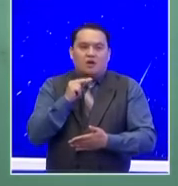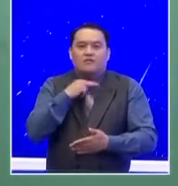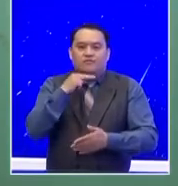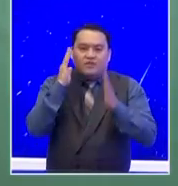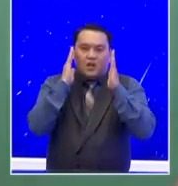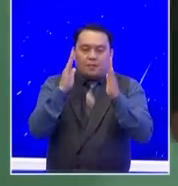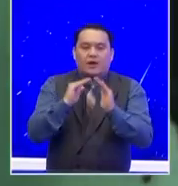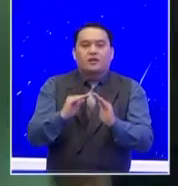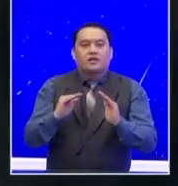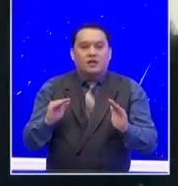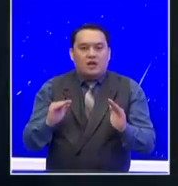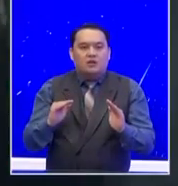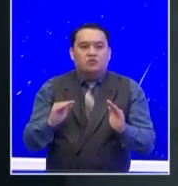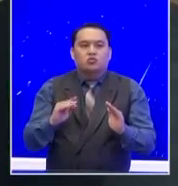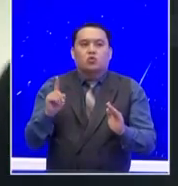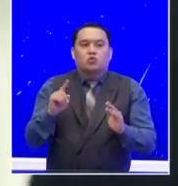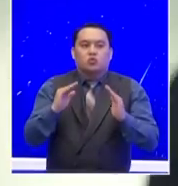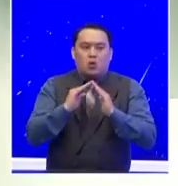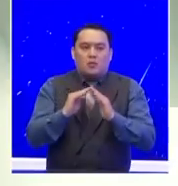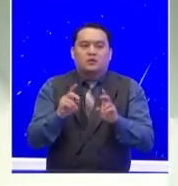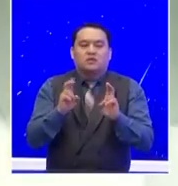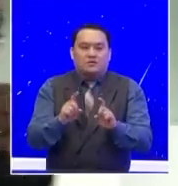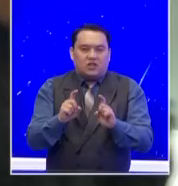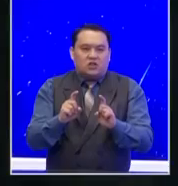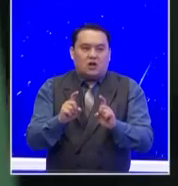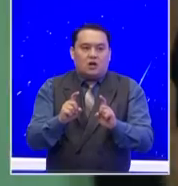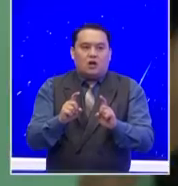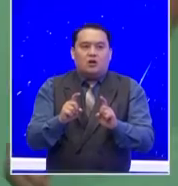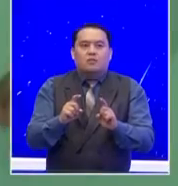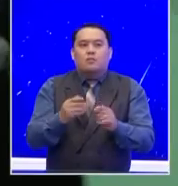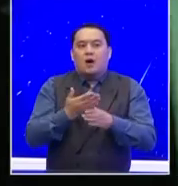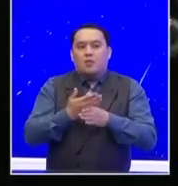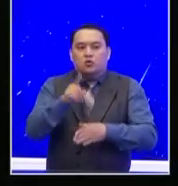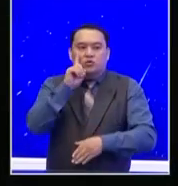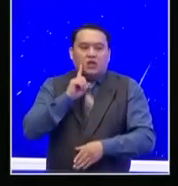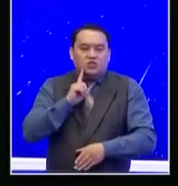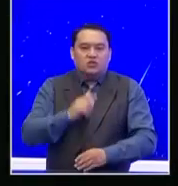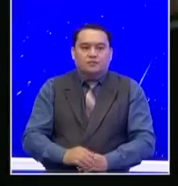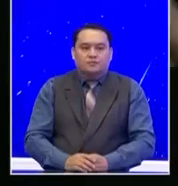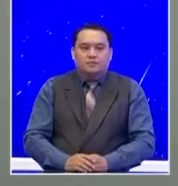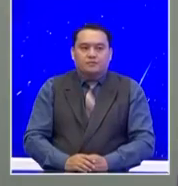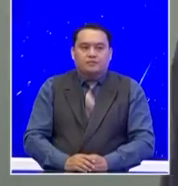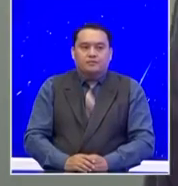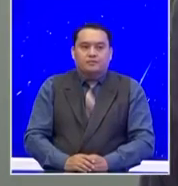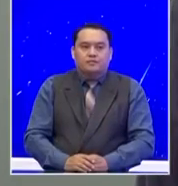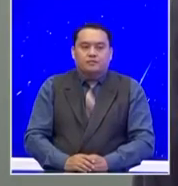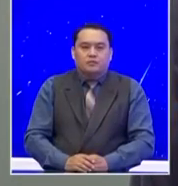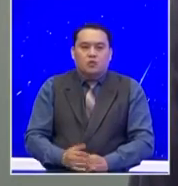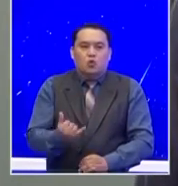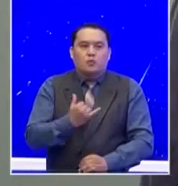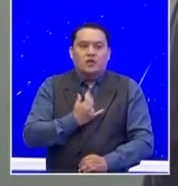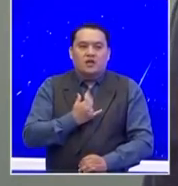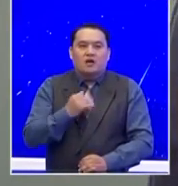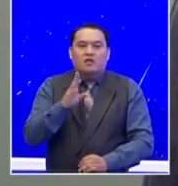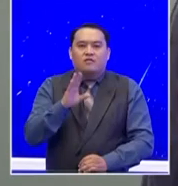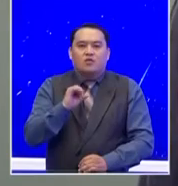самых маленьких жителей района, находящихся сейчас на карантине. Скрасить эти будни им помогут сладости. Сирота у меня, внучка, это